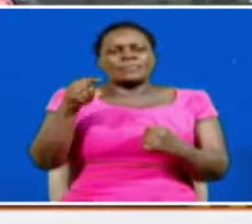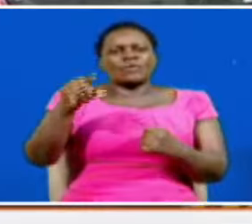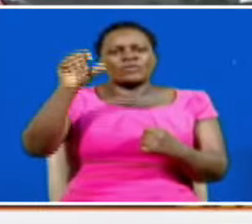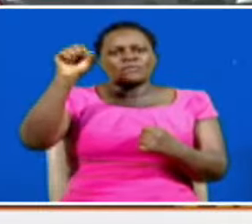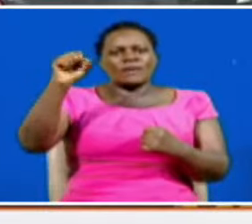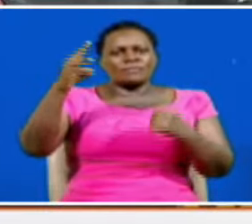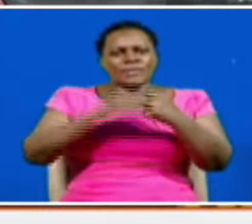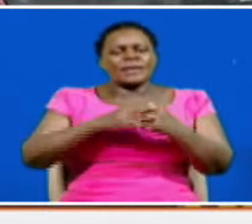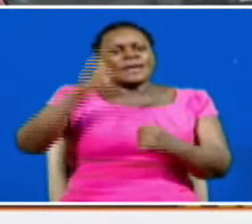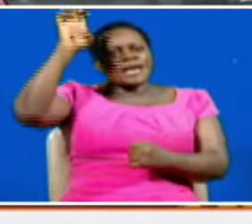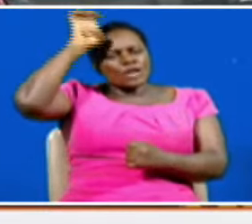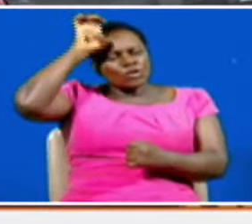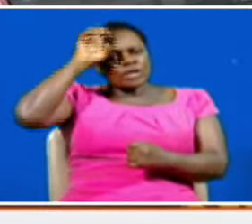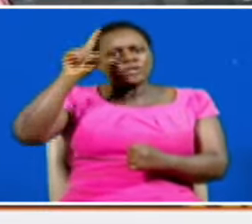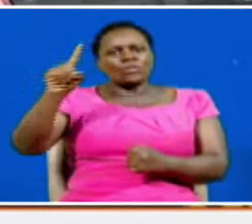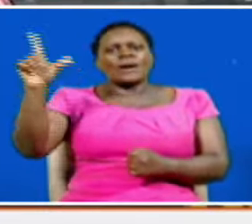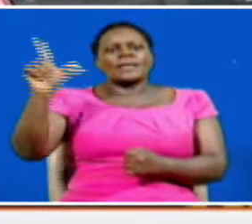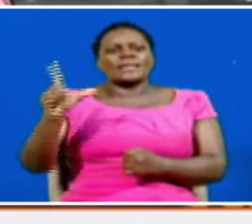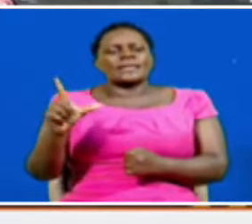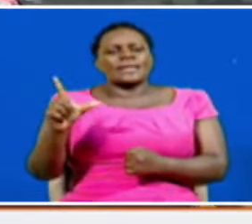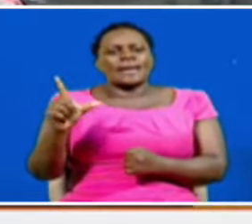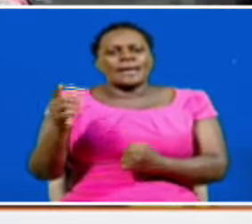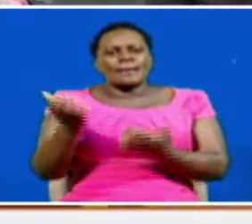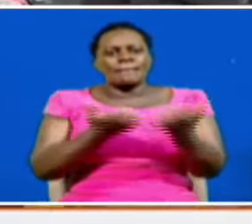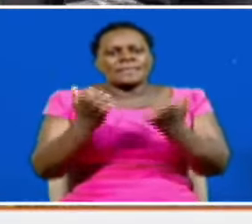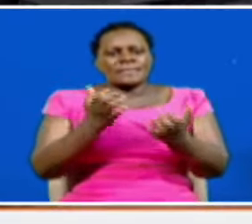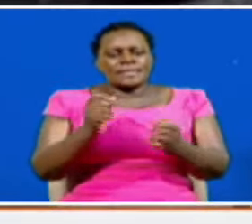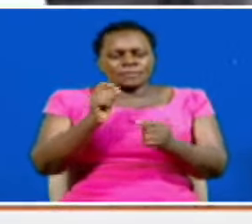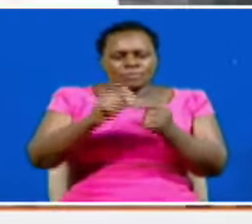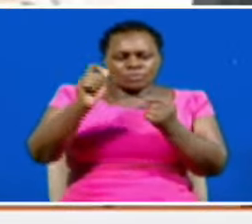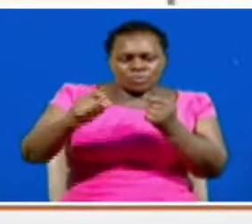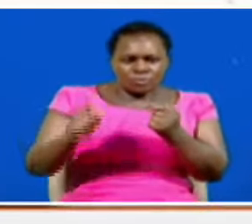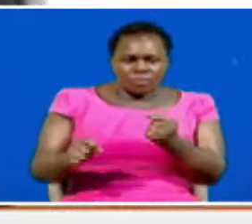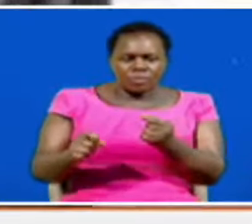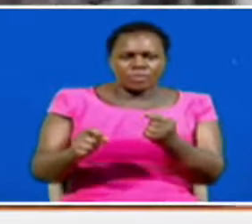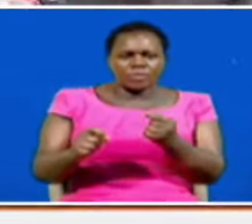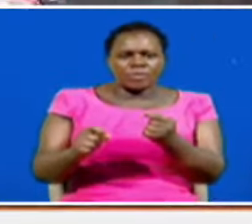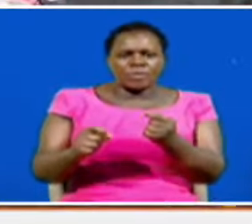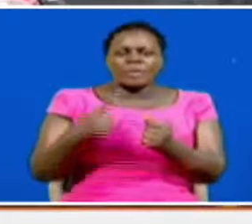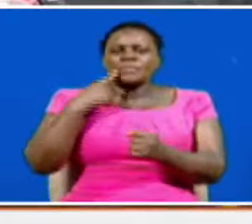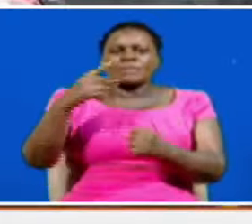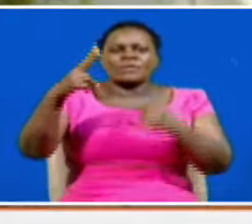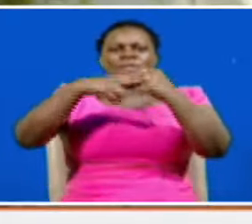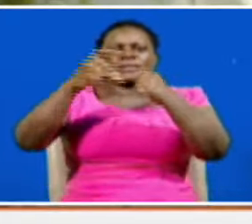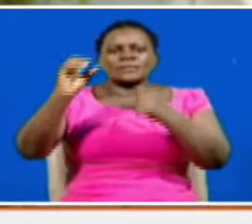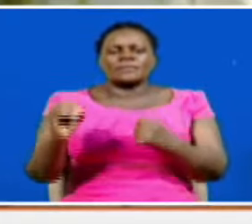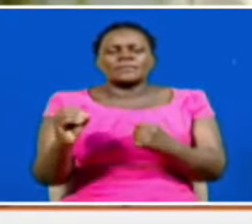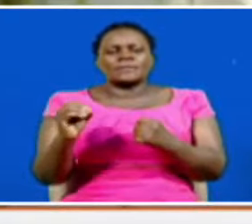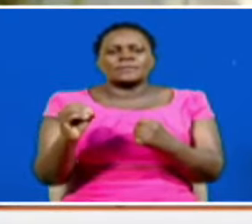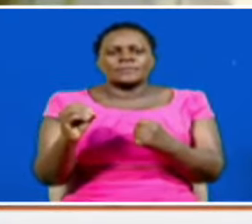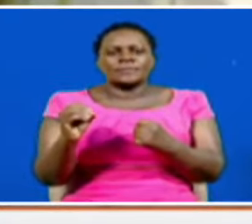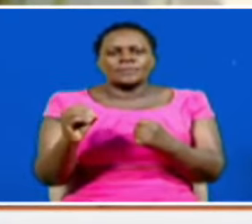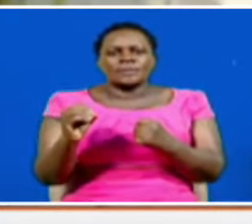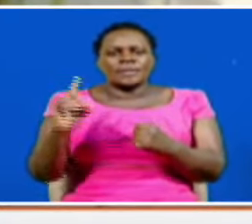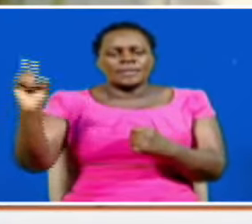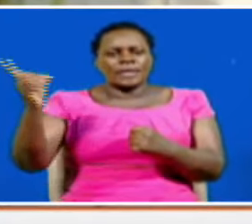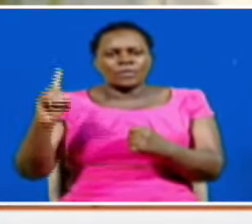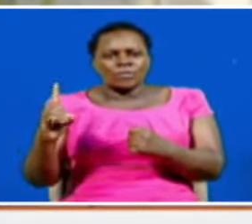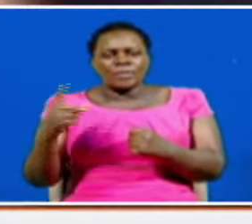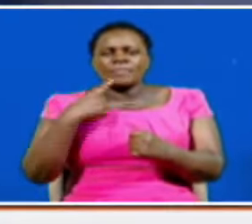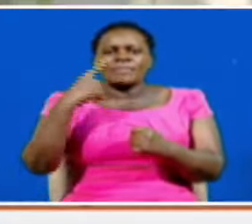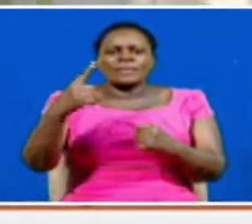180.59 Eldoret kwa lita. Bei ya rejareja ya mafuta ya taa kwa lita itauzwa 170.06 huko Nairobi,